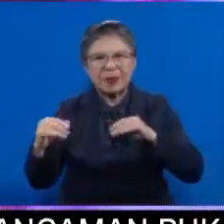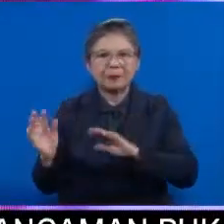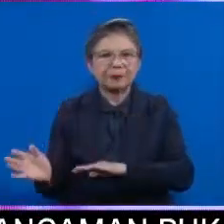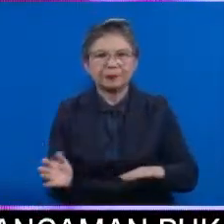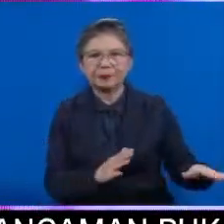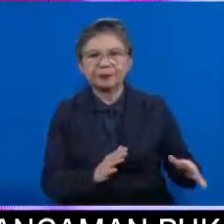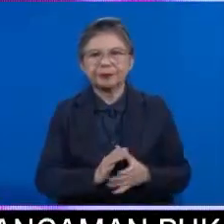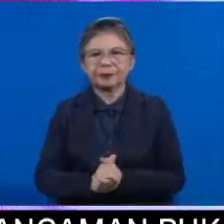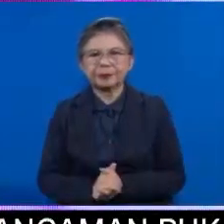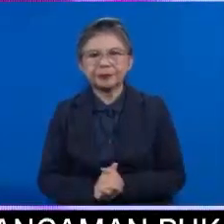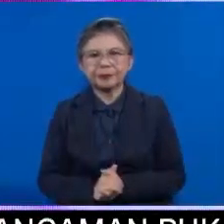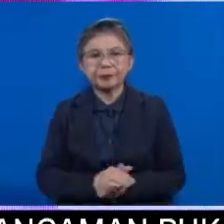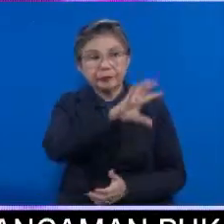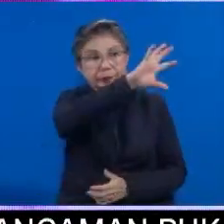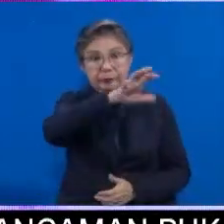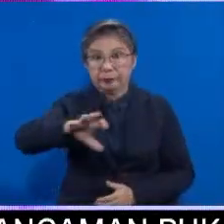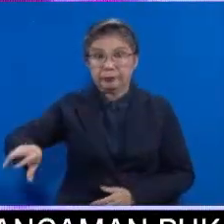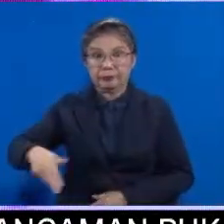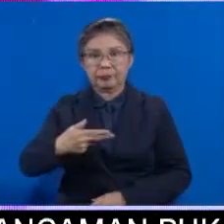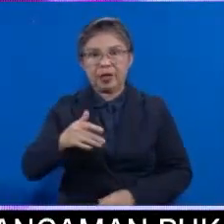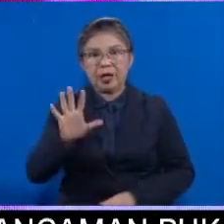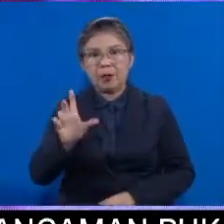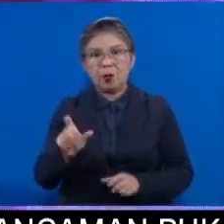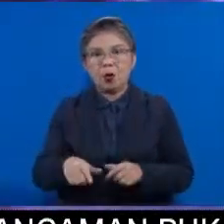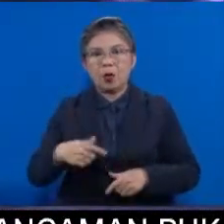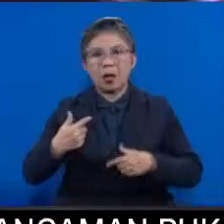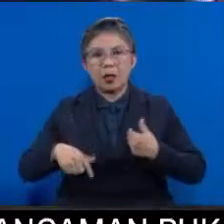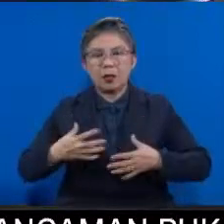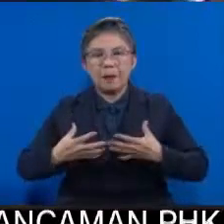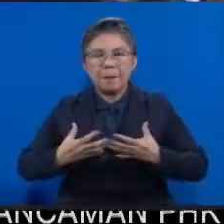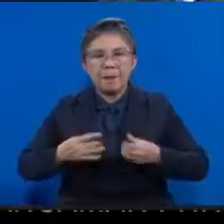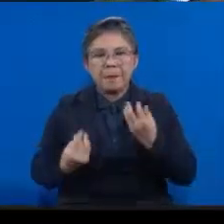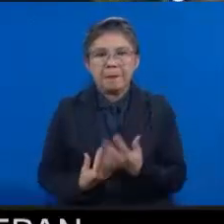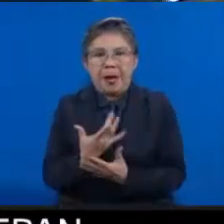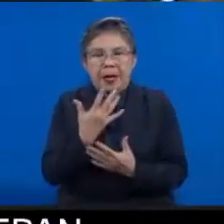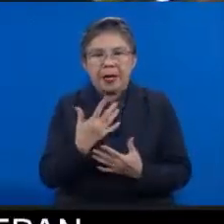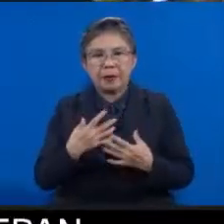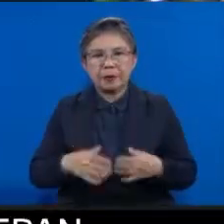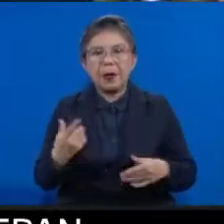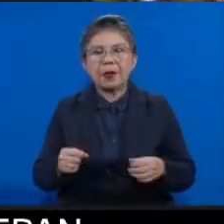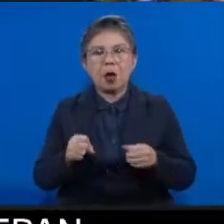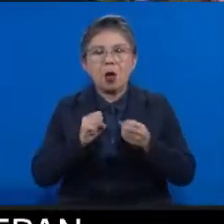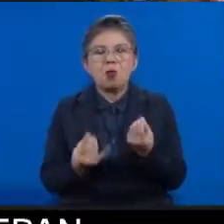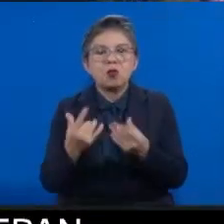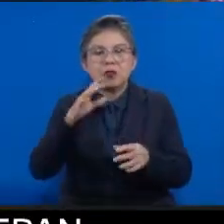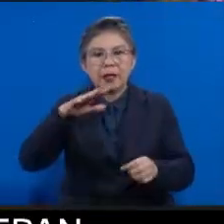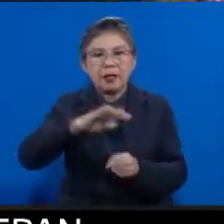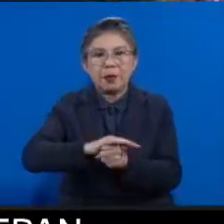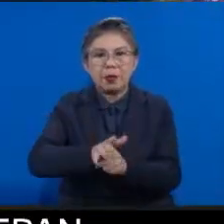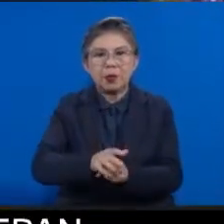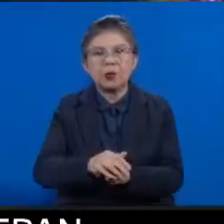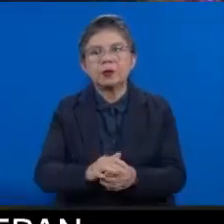Kita ke informasi dari sejumlah daerah di tanah air, 5 orang menderita luka bakar parah akibat terkena semburan api dari tabung gas